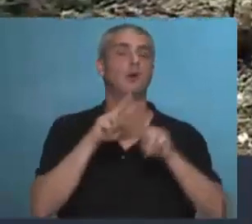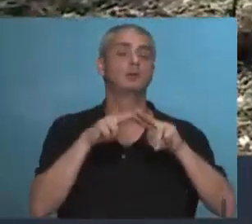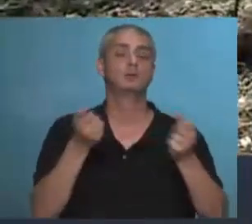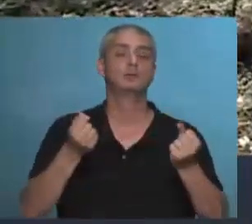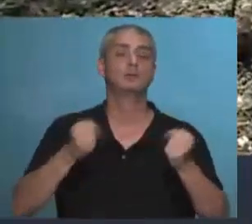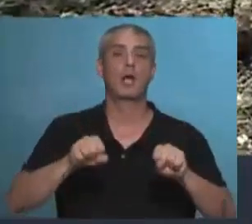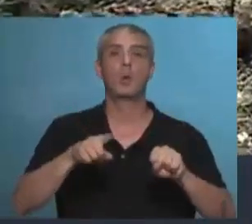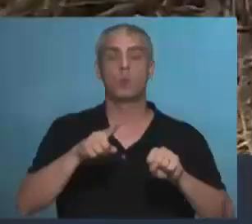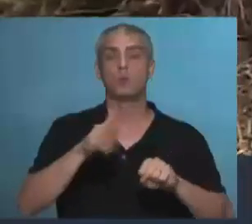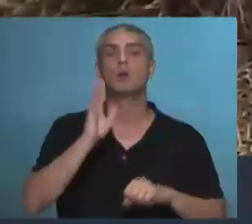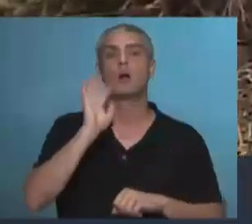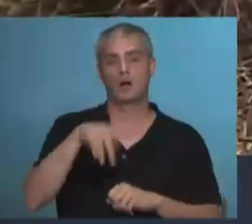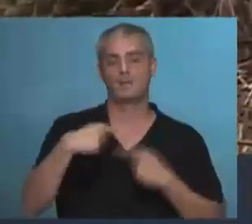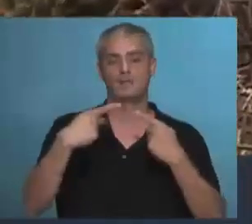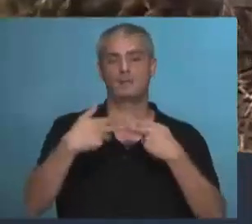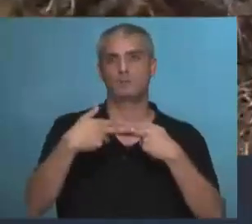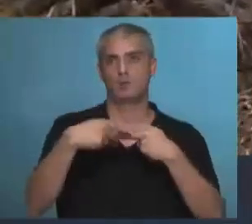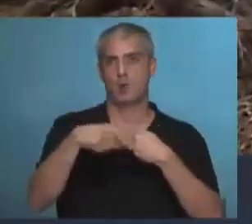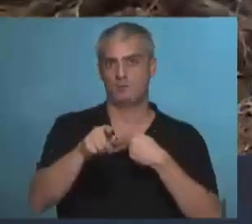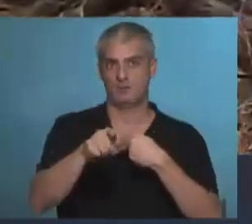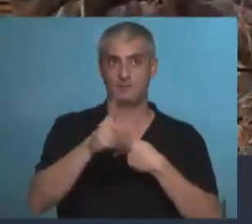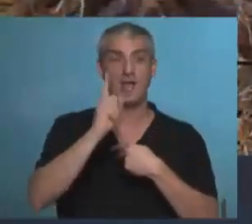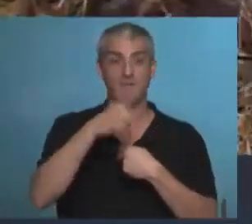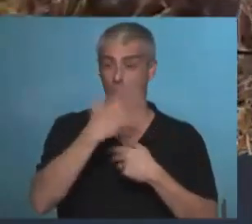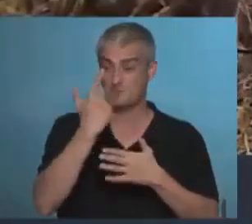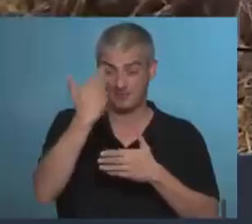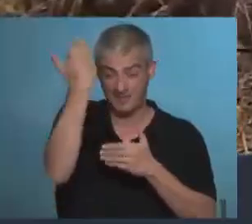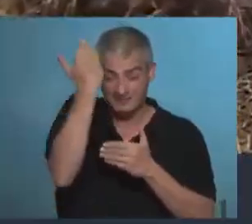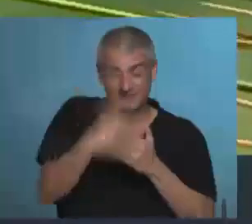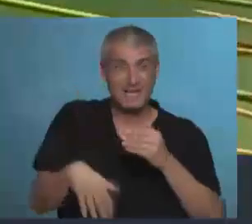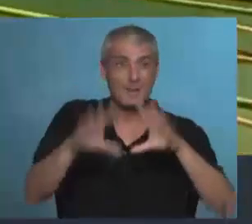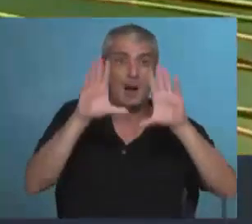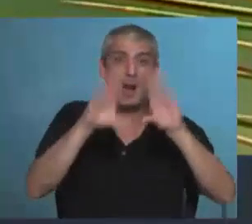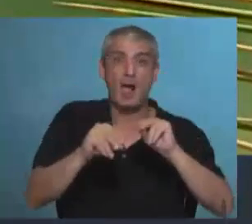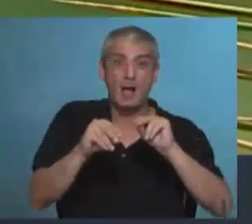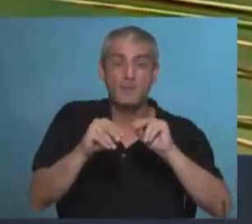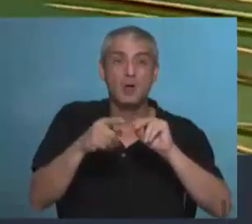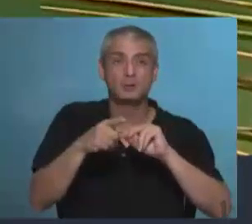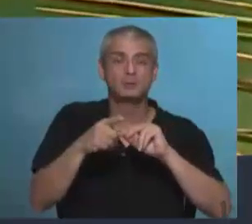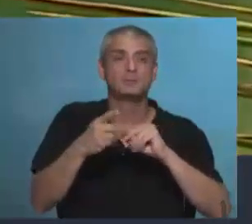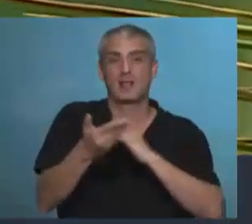לקהל כנראה גם בימים הקרובים. אפילו כשיסיימו לכבות את אחרוני הגחלים,